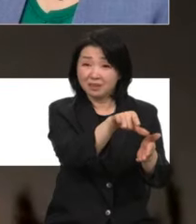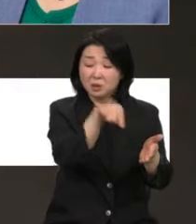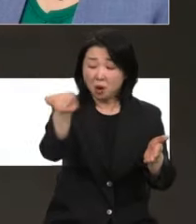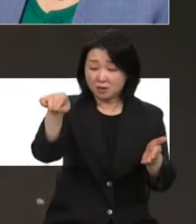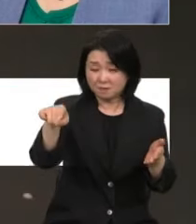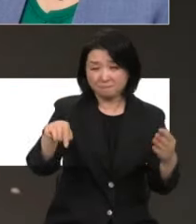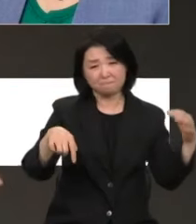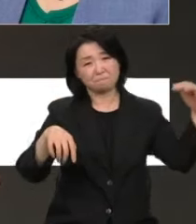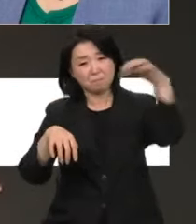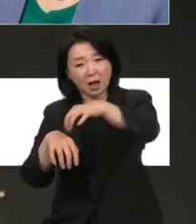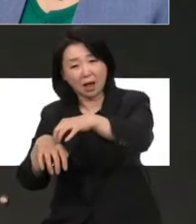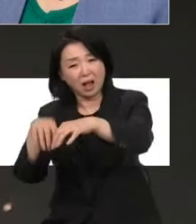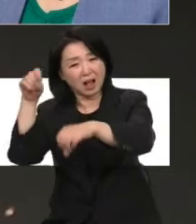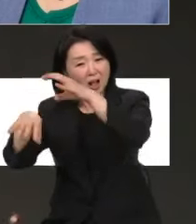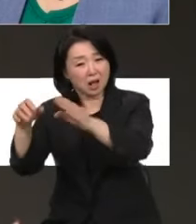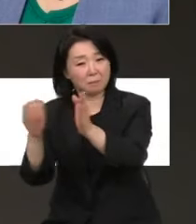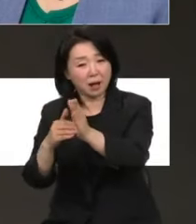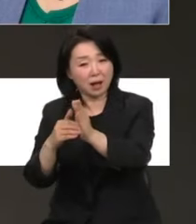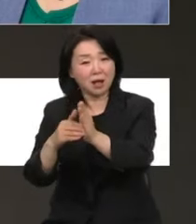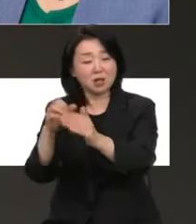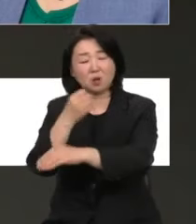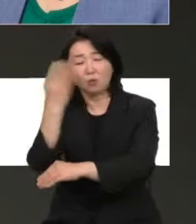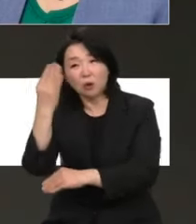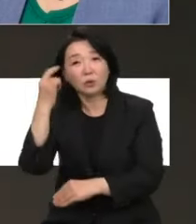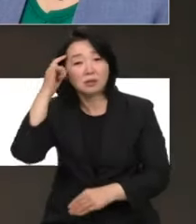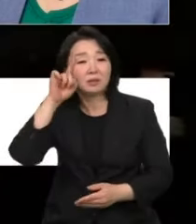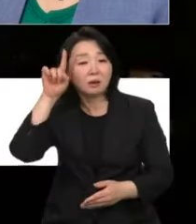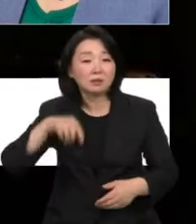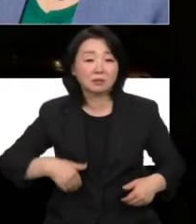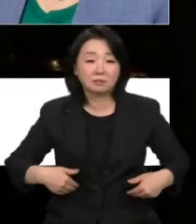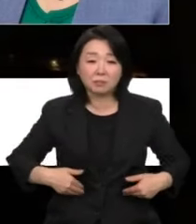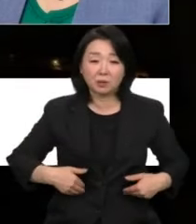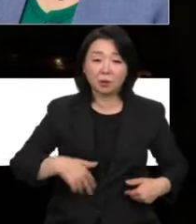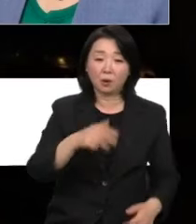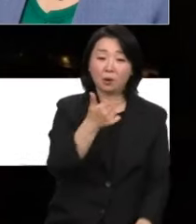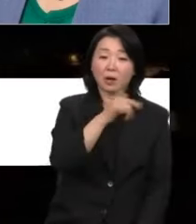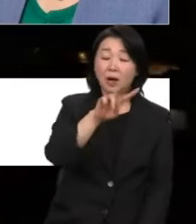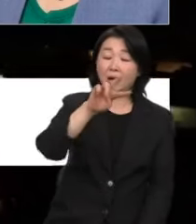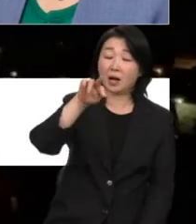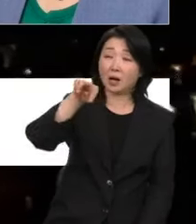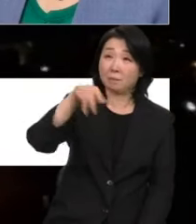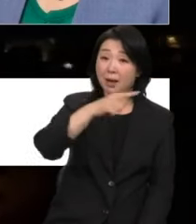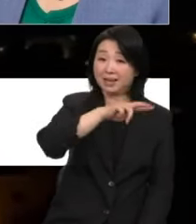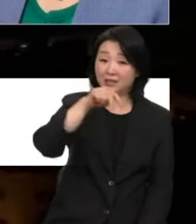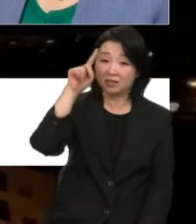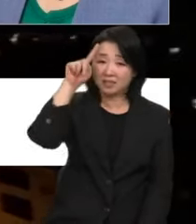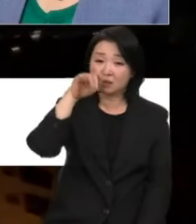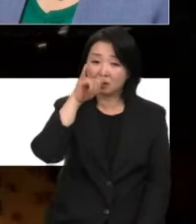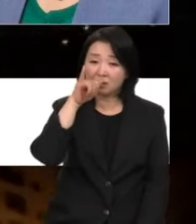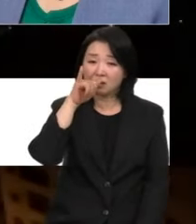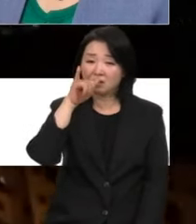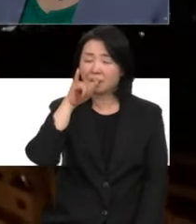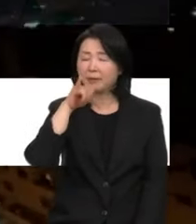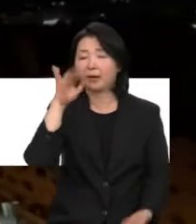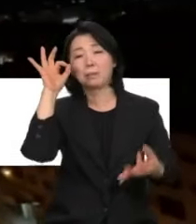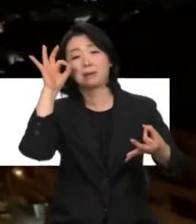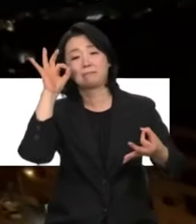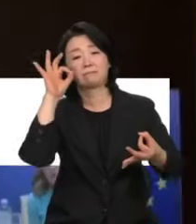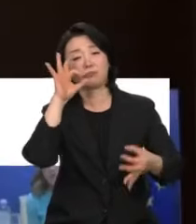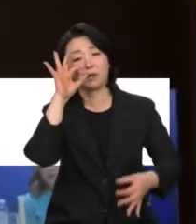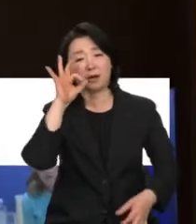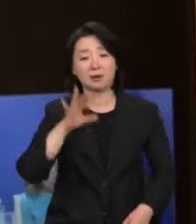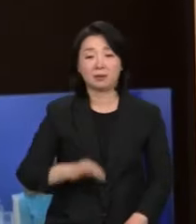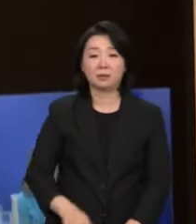뭐 여론도 당연히 신경을 써야 되고 하마스를 신경을 써서라도 그냥 가만히 있을 수는 없을 것